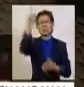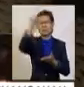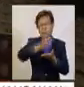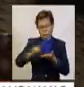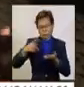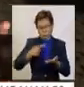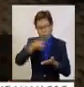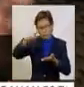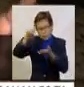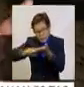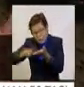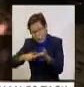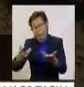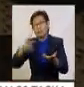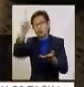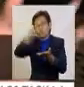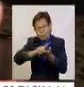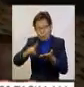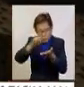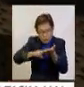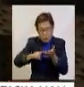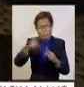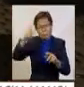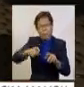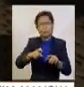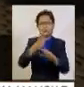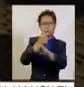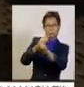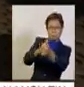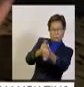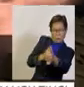check apa yang perlu untuk mencegah denggi